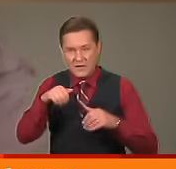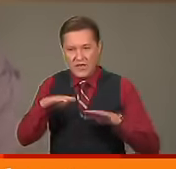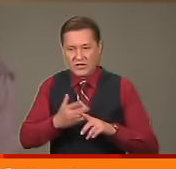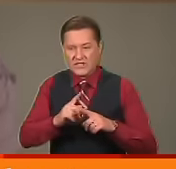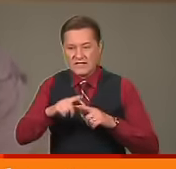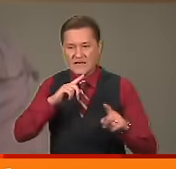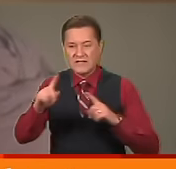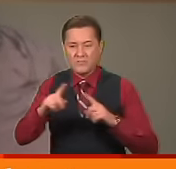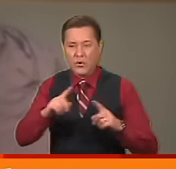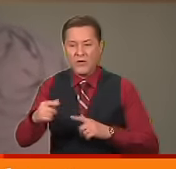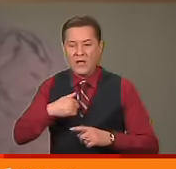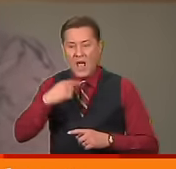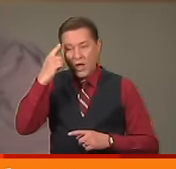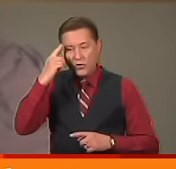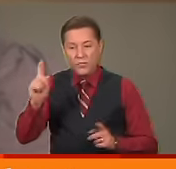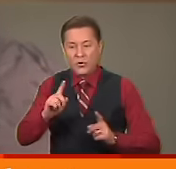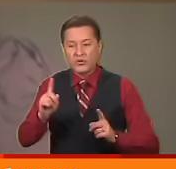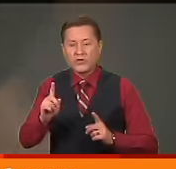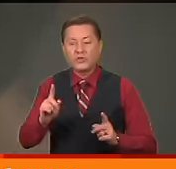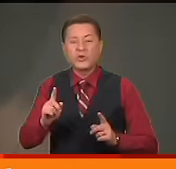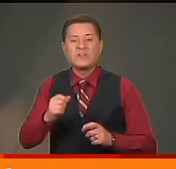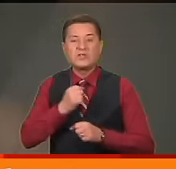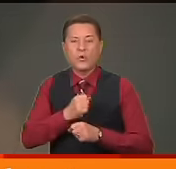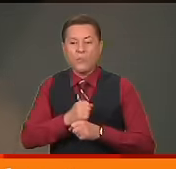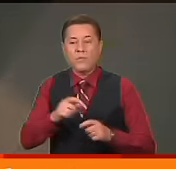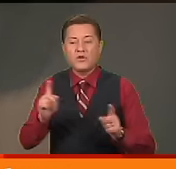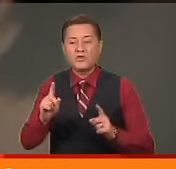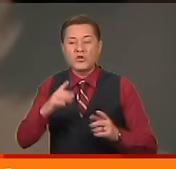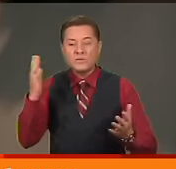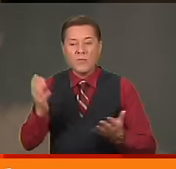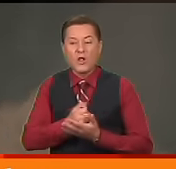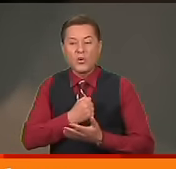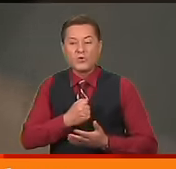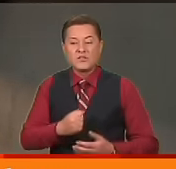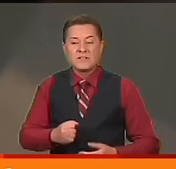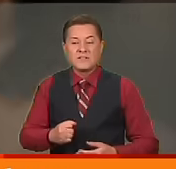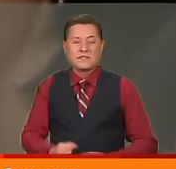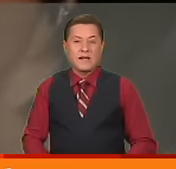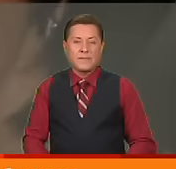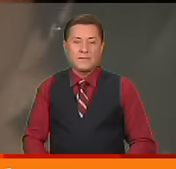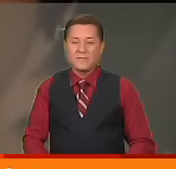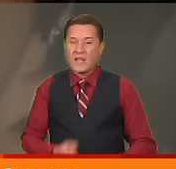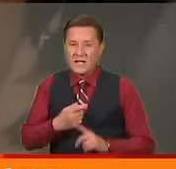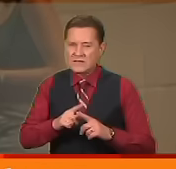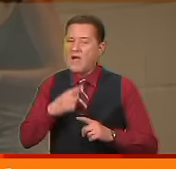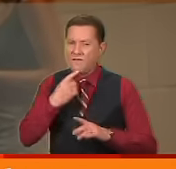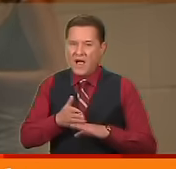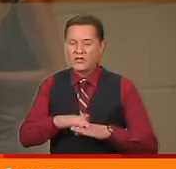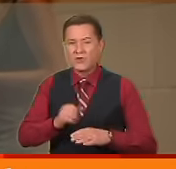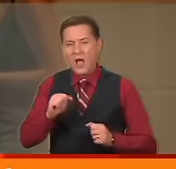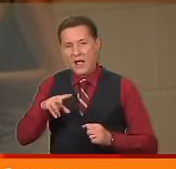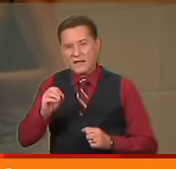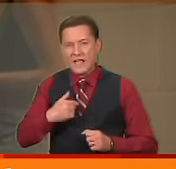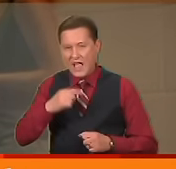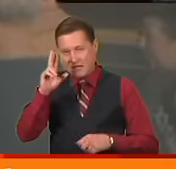Я думаю, що ми щось зробимо. Щось у нас вийде. Ну, ціною різних здоров'я в тому числі. Їй